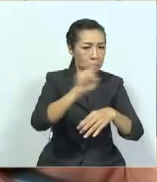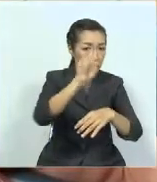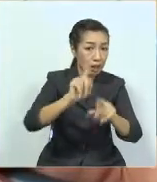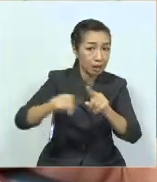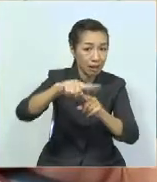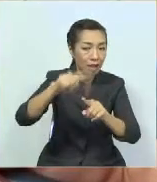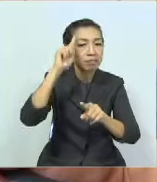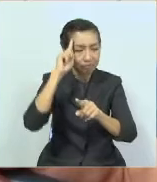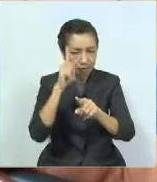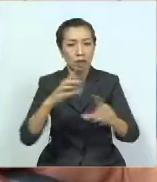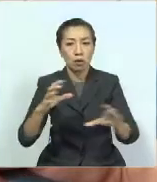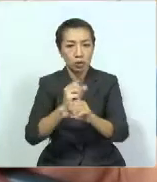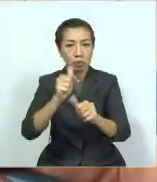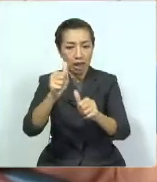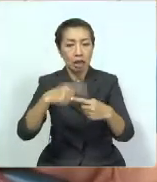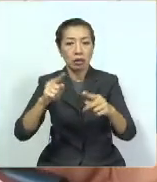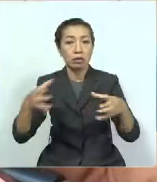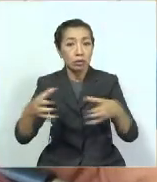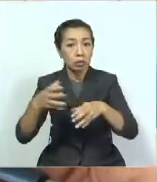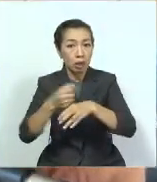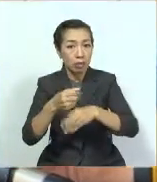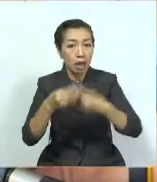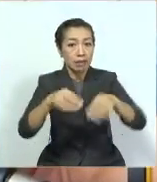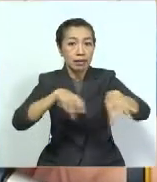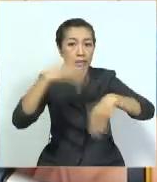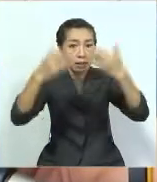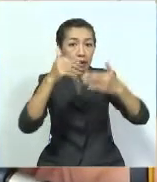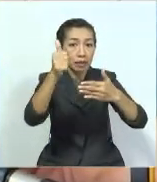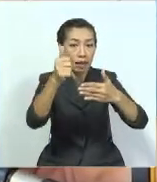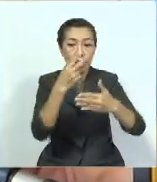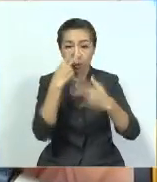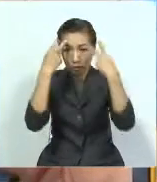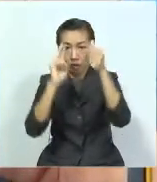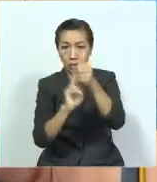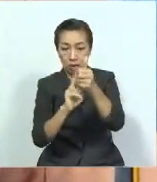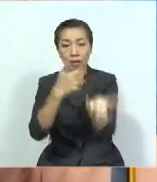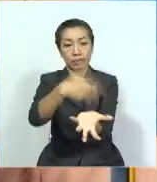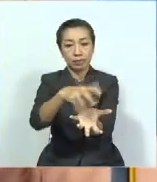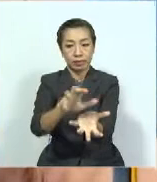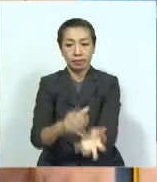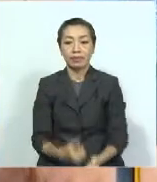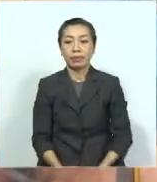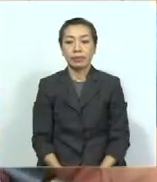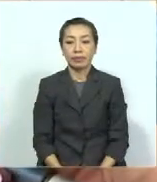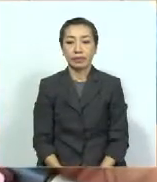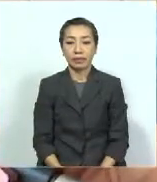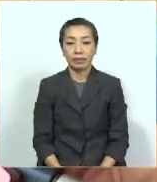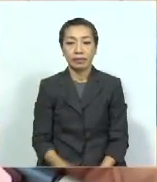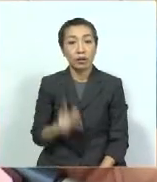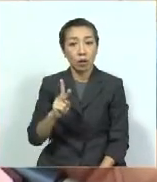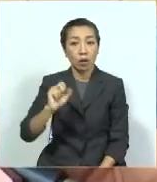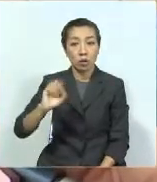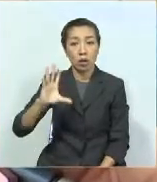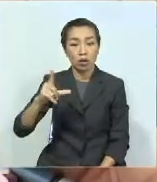การปลดล็อกทางการเมืองนะคะว่าให้จัดกิจกรรมได้ด้วยเอาไปฟังเสียงท่านรองนายกรัฐมนตรีกันค่ะ คสช.เ